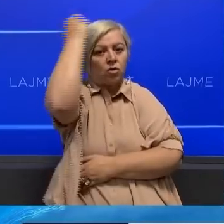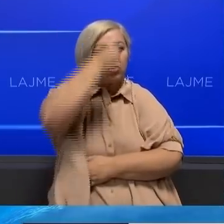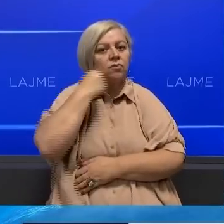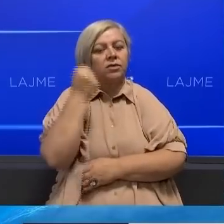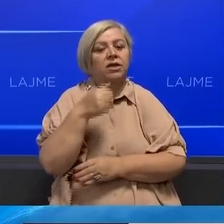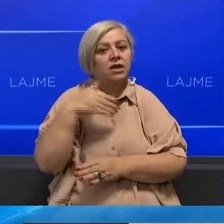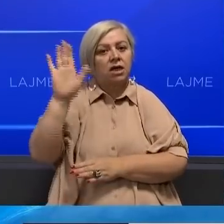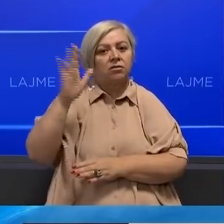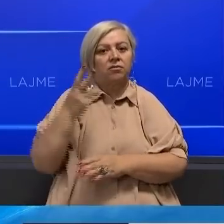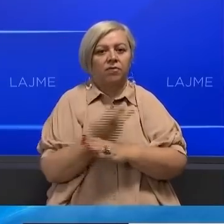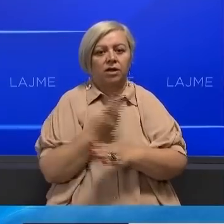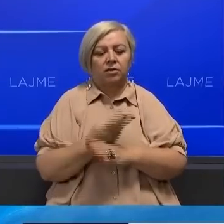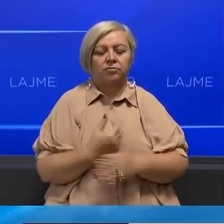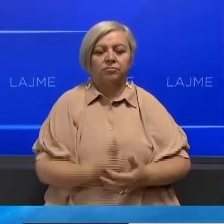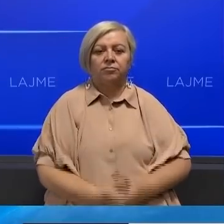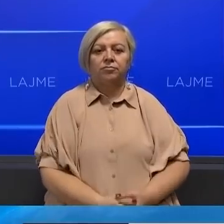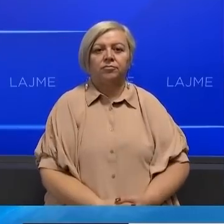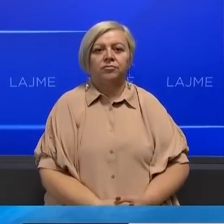vendit.